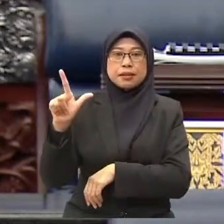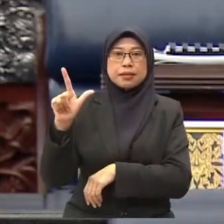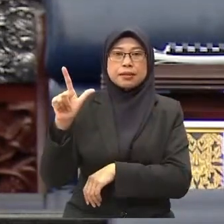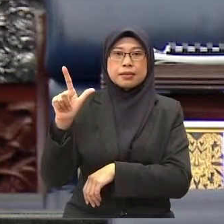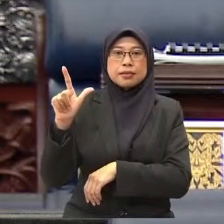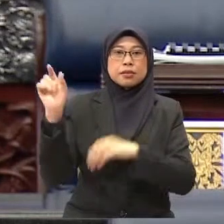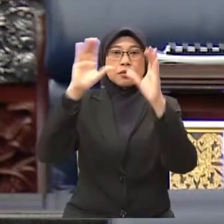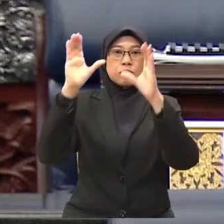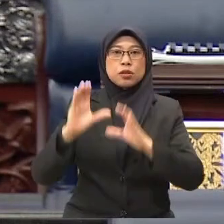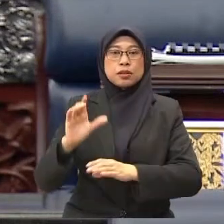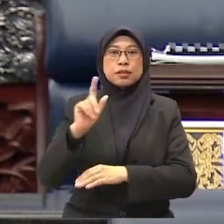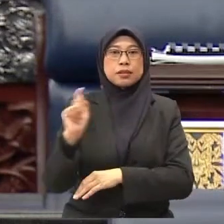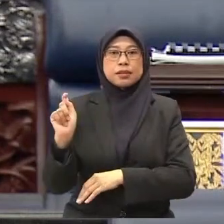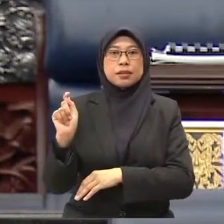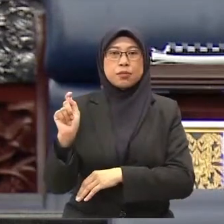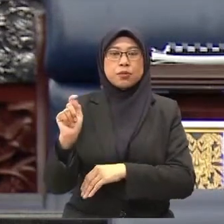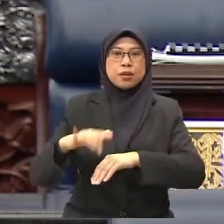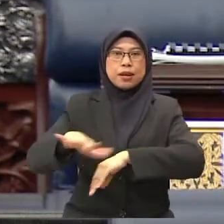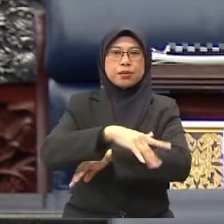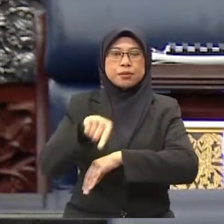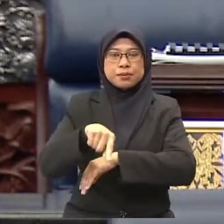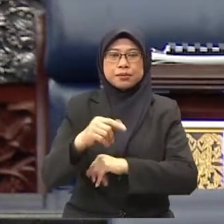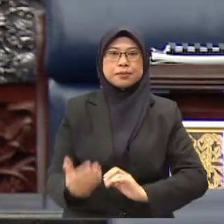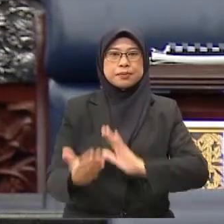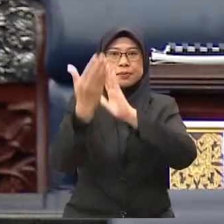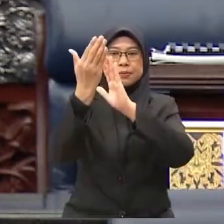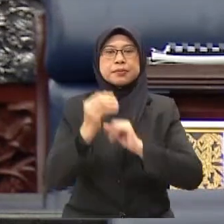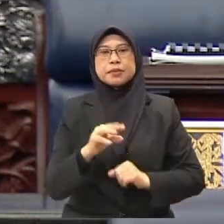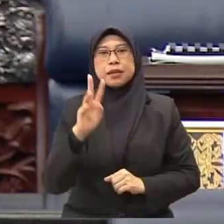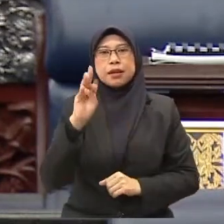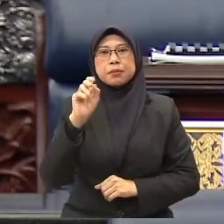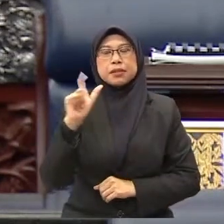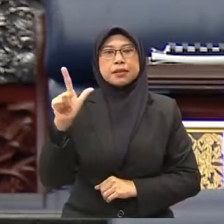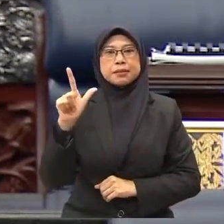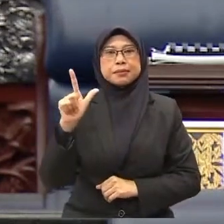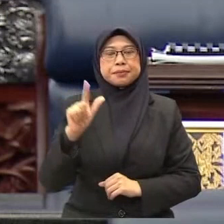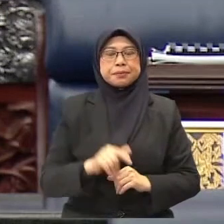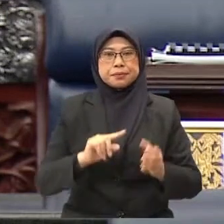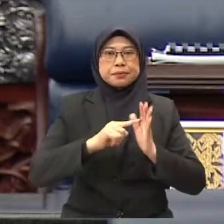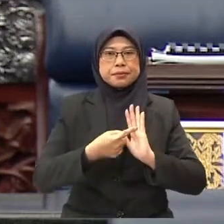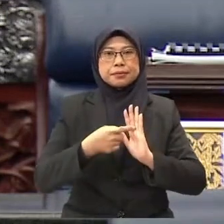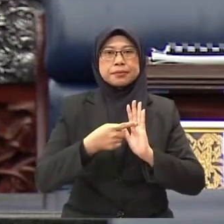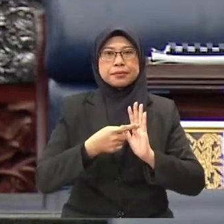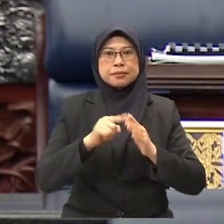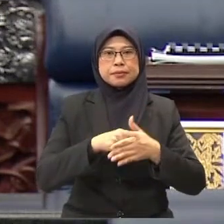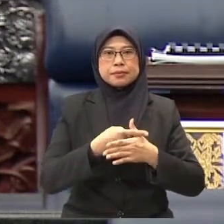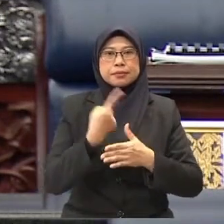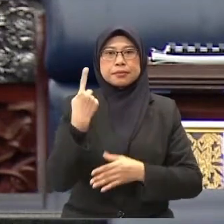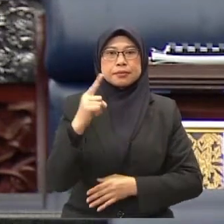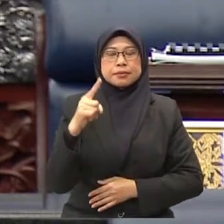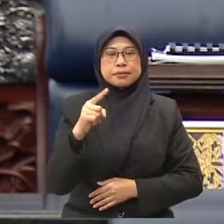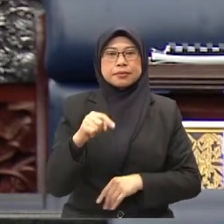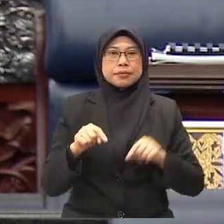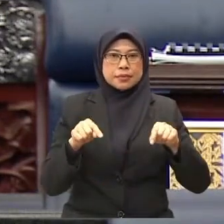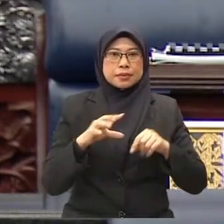DGIM ini diperkenalkan dan akan digunakan bagi menghadapi bencana MTL yang akan bermula pada bulan November